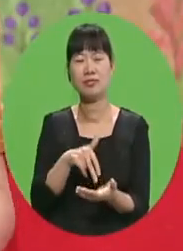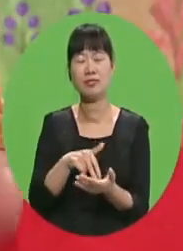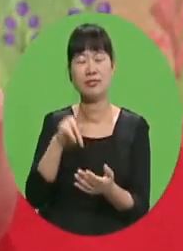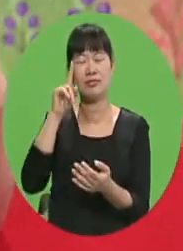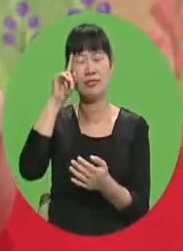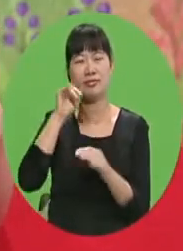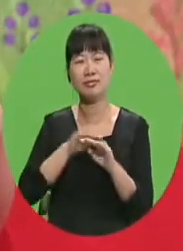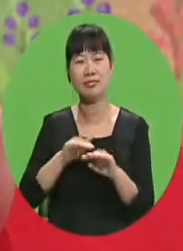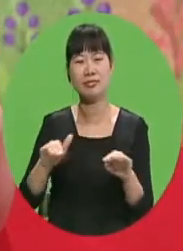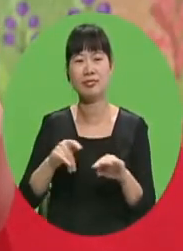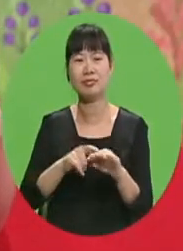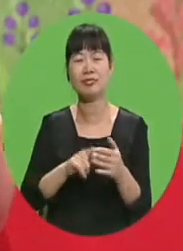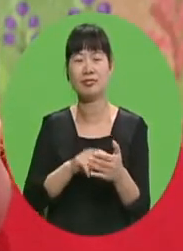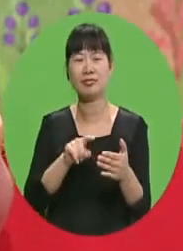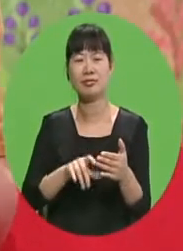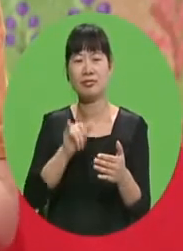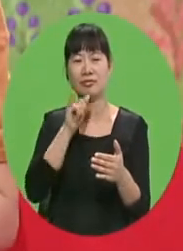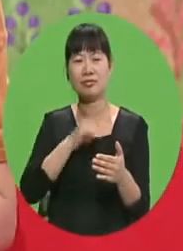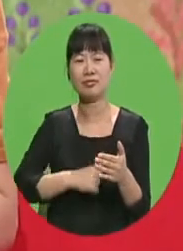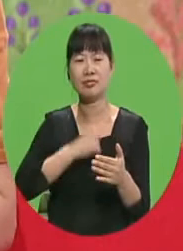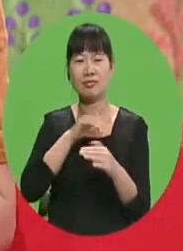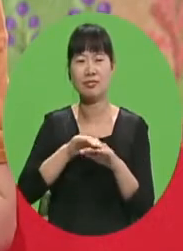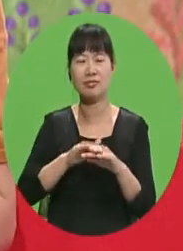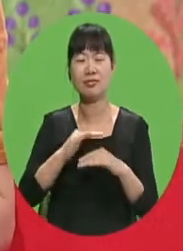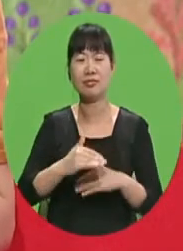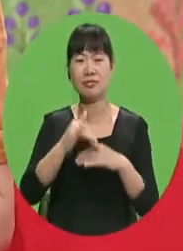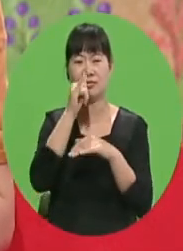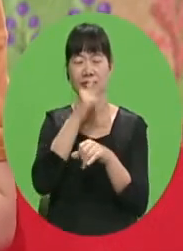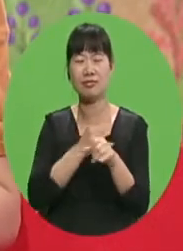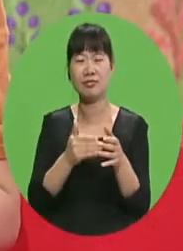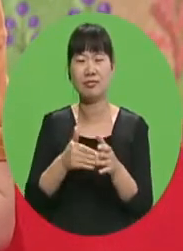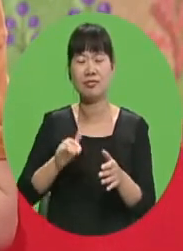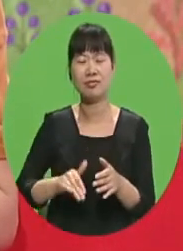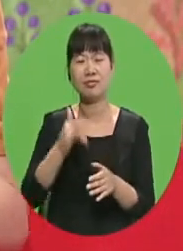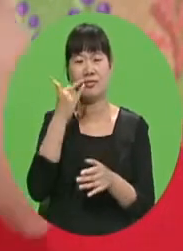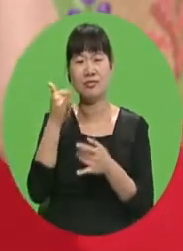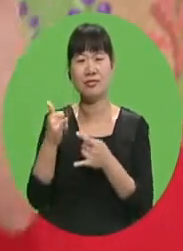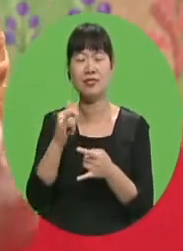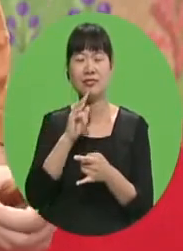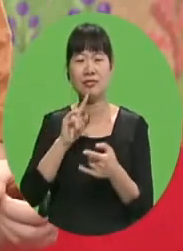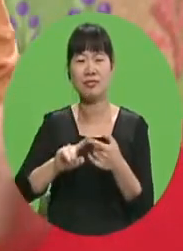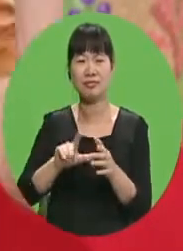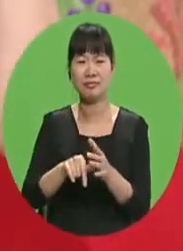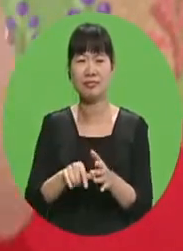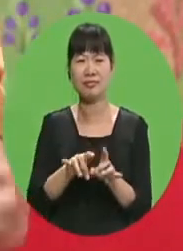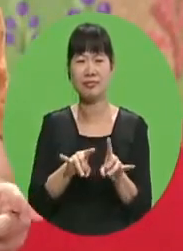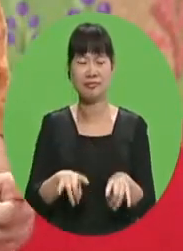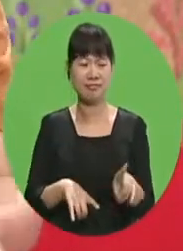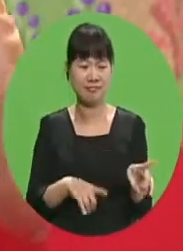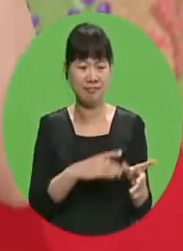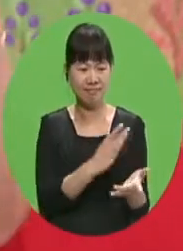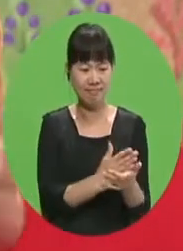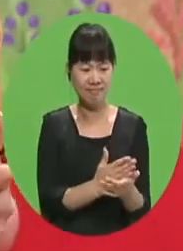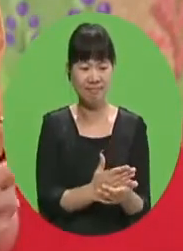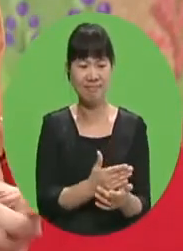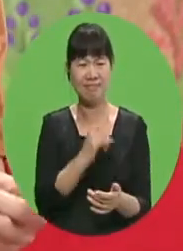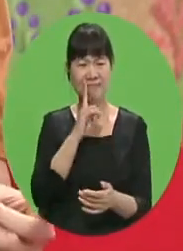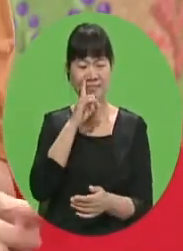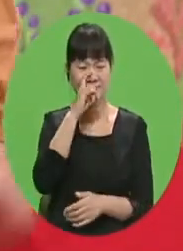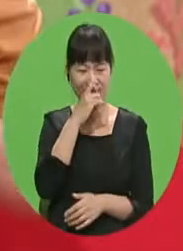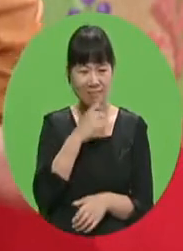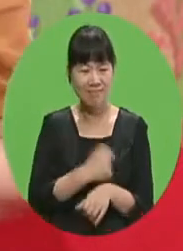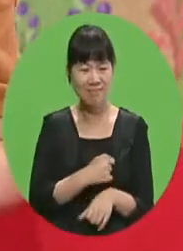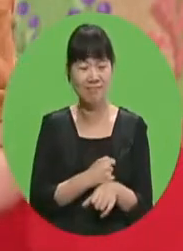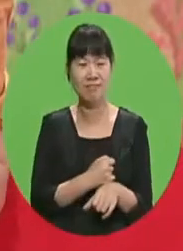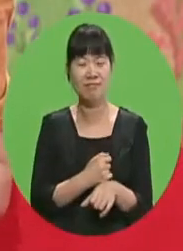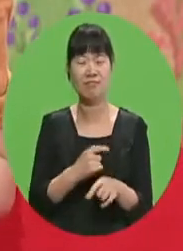풀고 자기 마음 안에 있는 화를 네. 풀 수 있는 과정인데 네, 네, 네. 부모님께서 그 얘기를 할 때마다 하지 마, 네, 네, 네. 더러워, 나한테서 네, 네. 하지 마 이렇게 하면